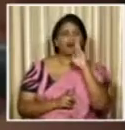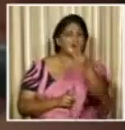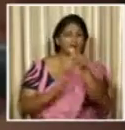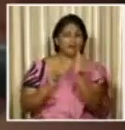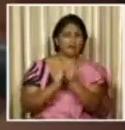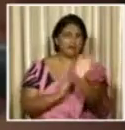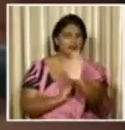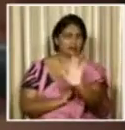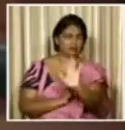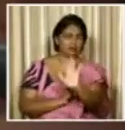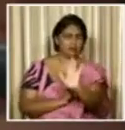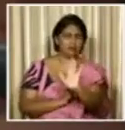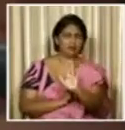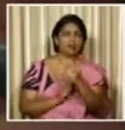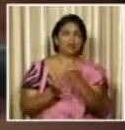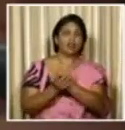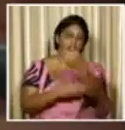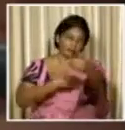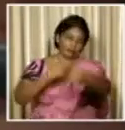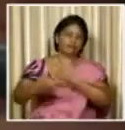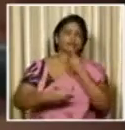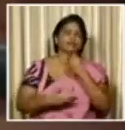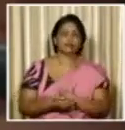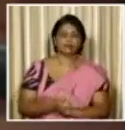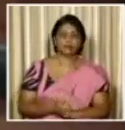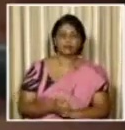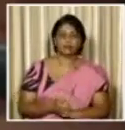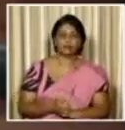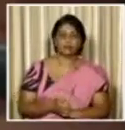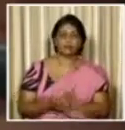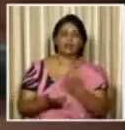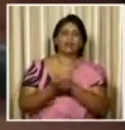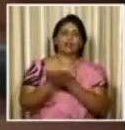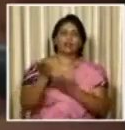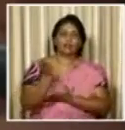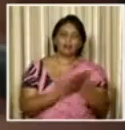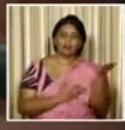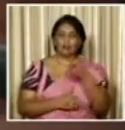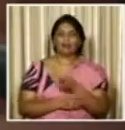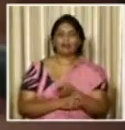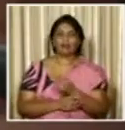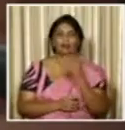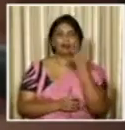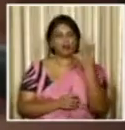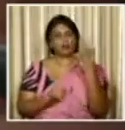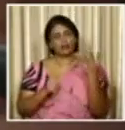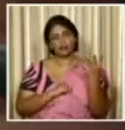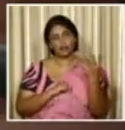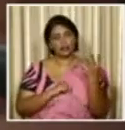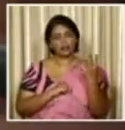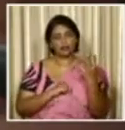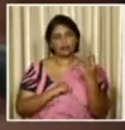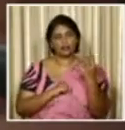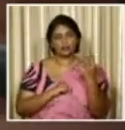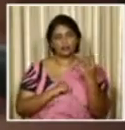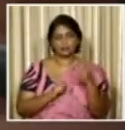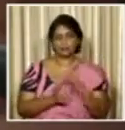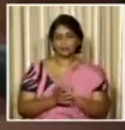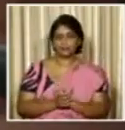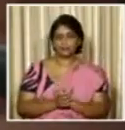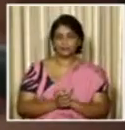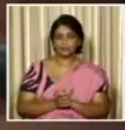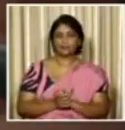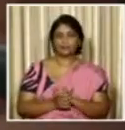මුකුත් කරන්න එපා ඕක මට ලියලා එවන්නකෝ ඉතින් මම ලියලා එවනවා කොහොමද hatar dene paksa komo lile wani ya